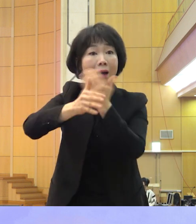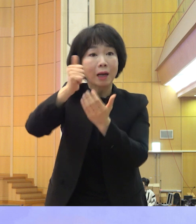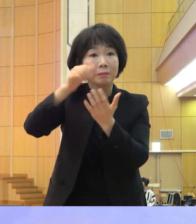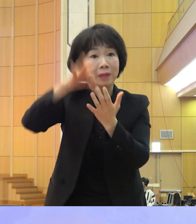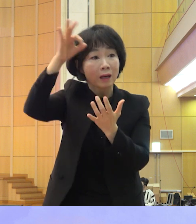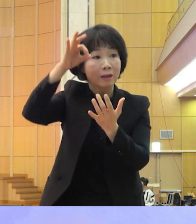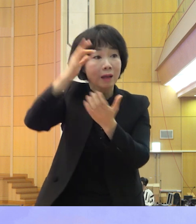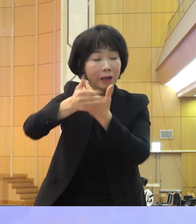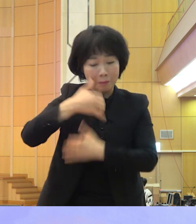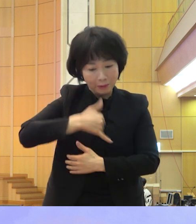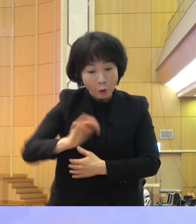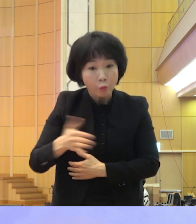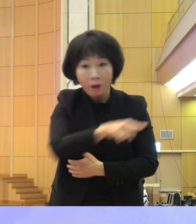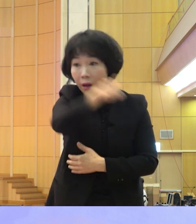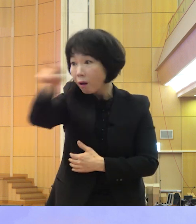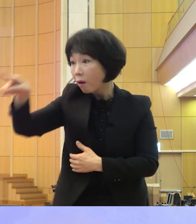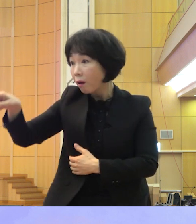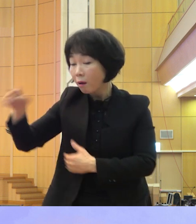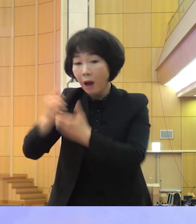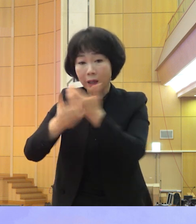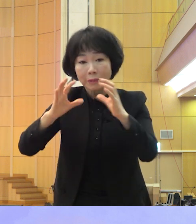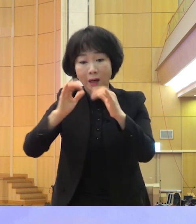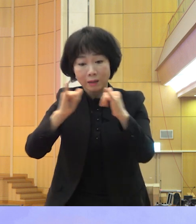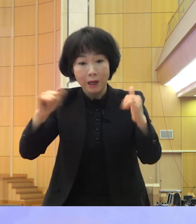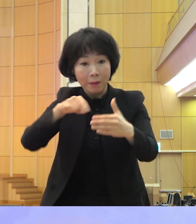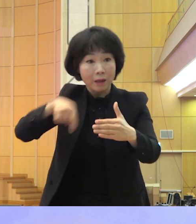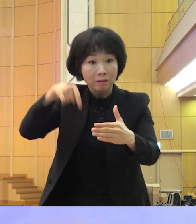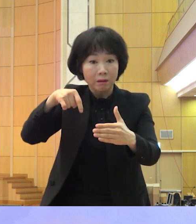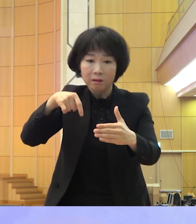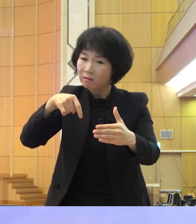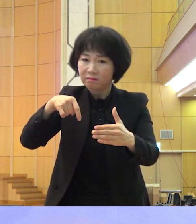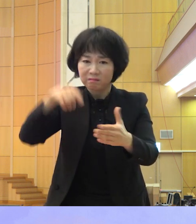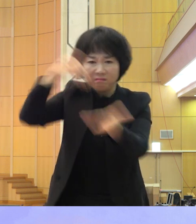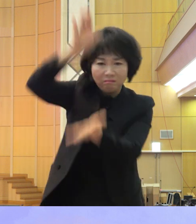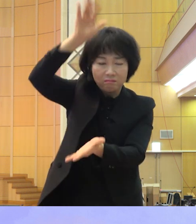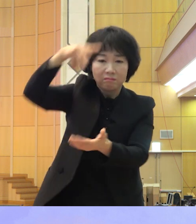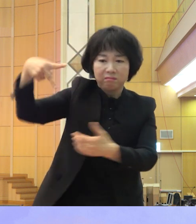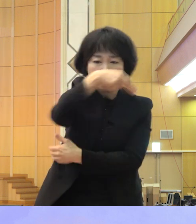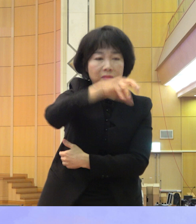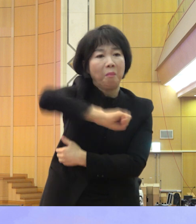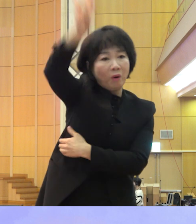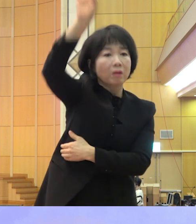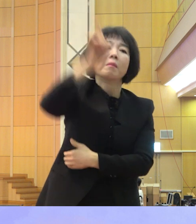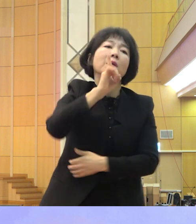자녀가 되었는데 하나님의 백성에서 버림을 받는다.